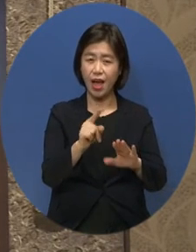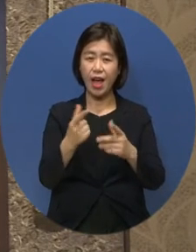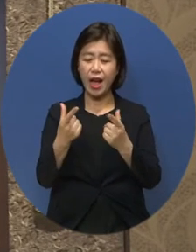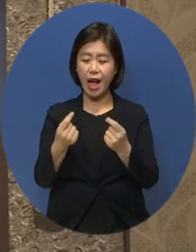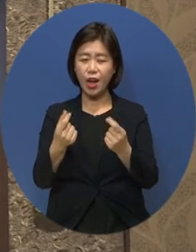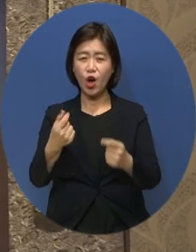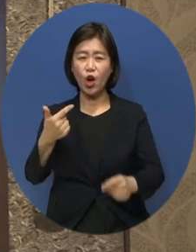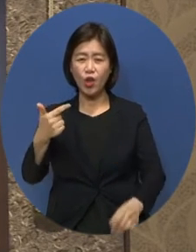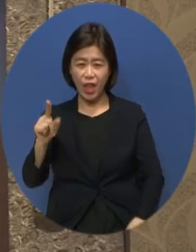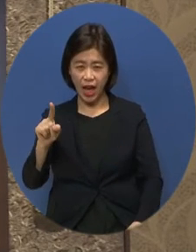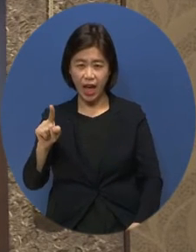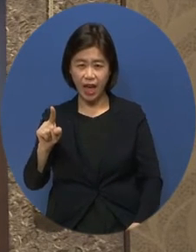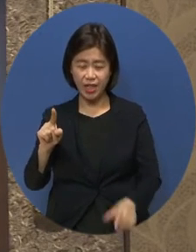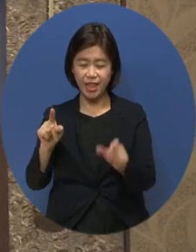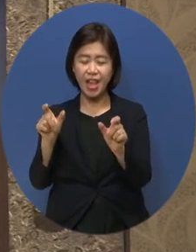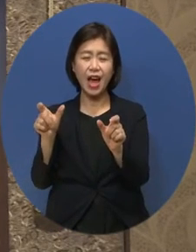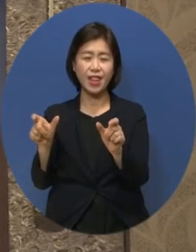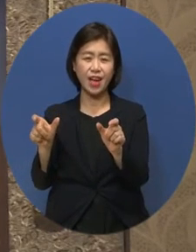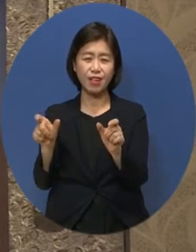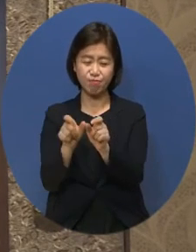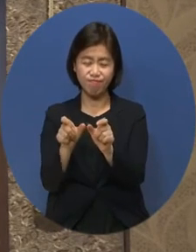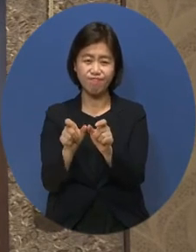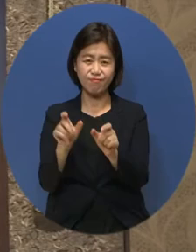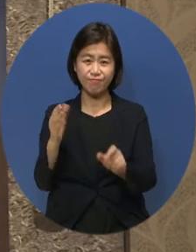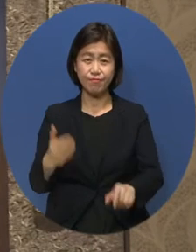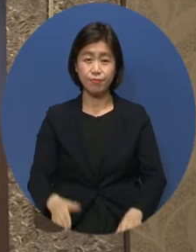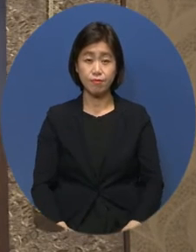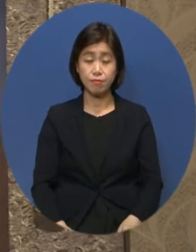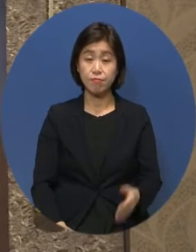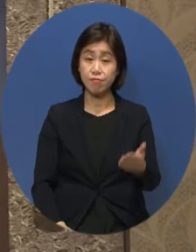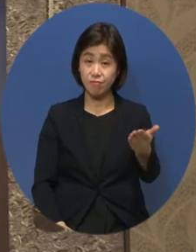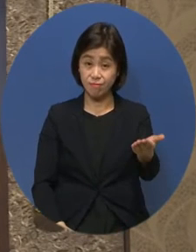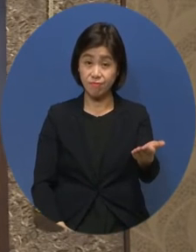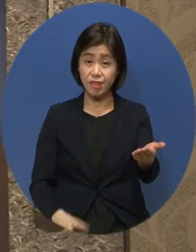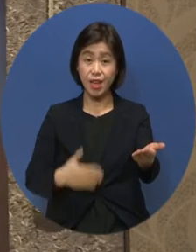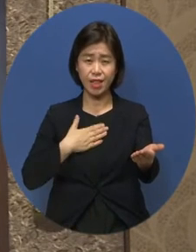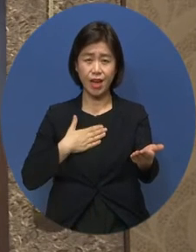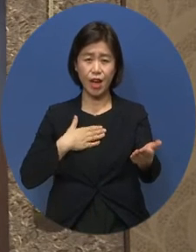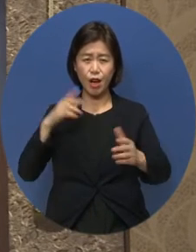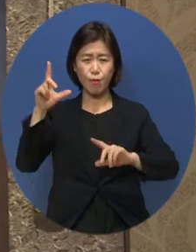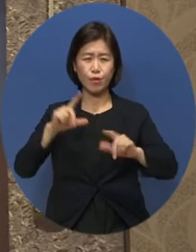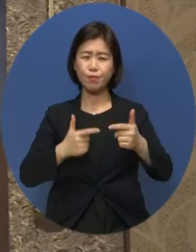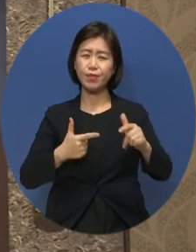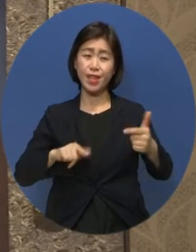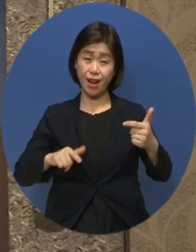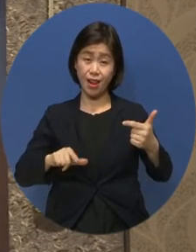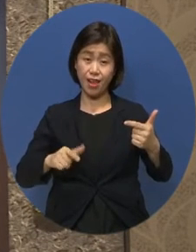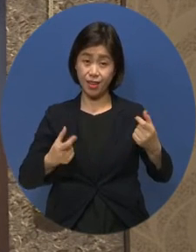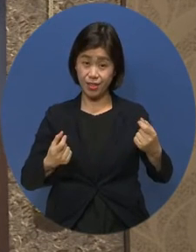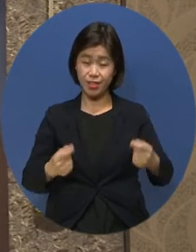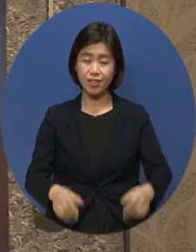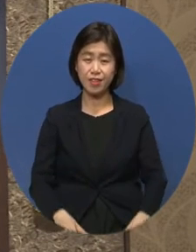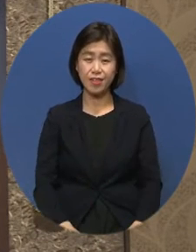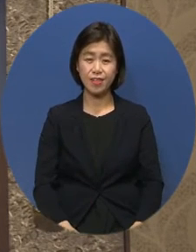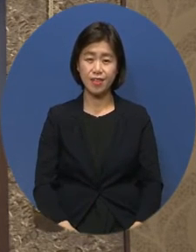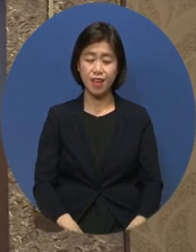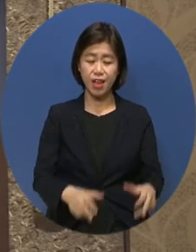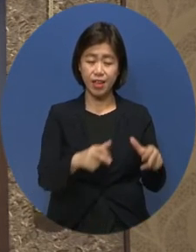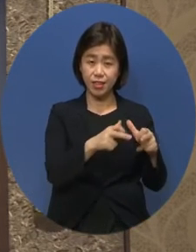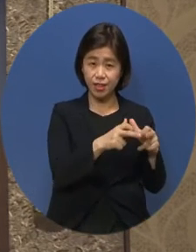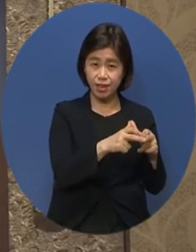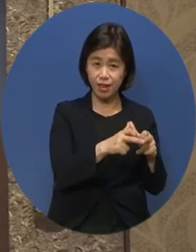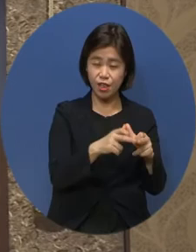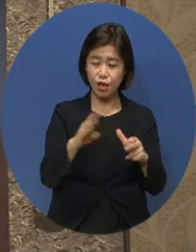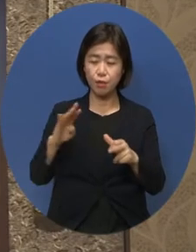그 사회자 선생님과 새의 모습이 다르듯이 장애와 비상 애가 다를 뿐 에